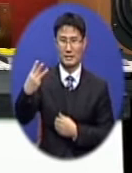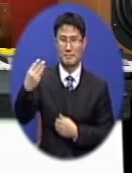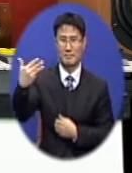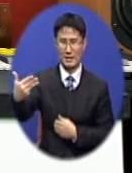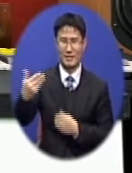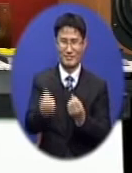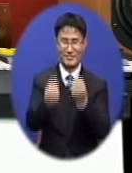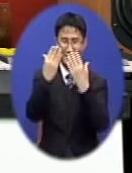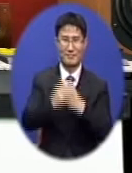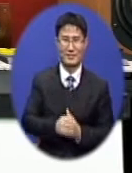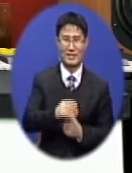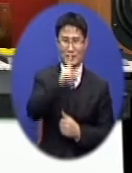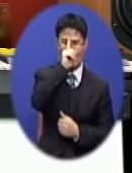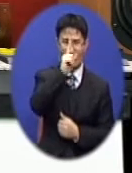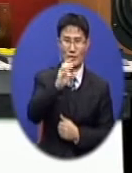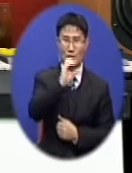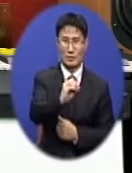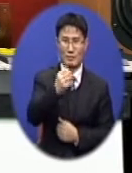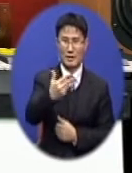031-2938번 축하드립니다.